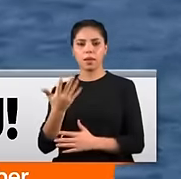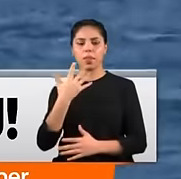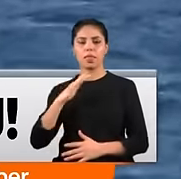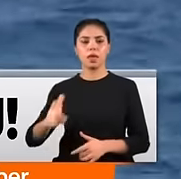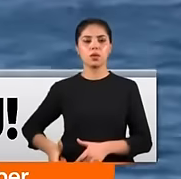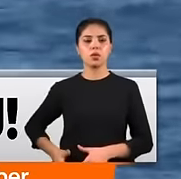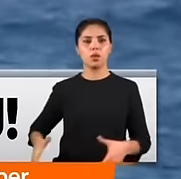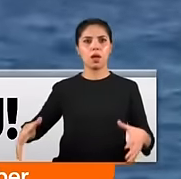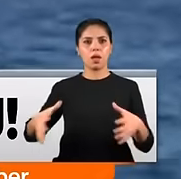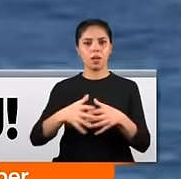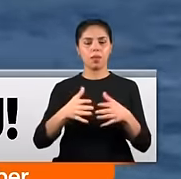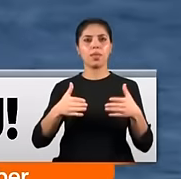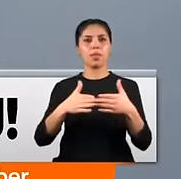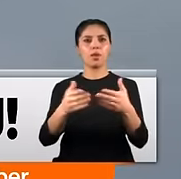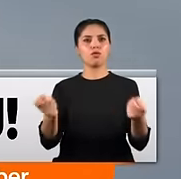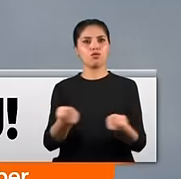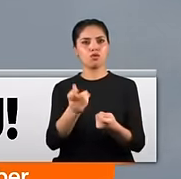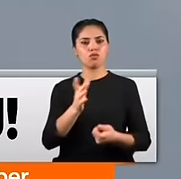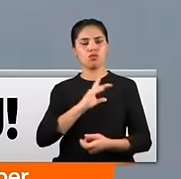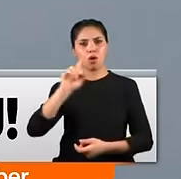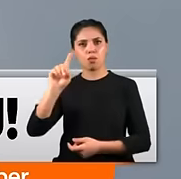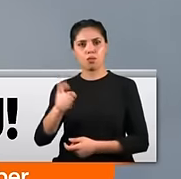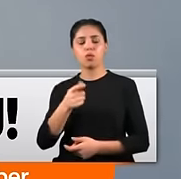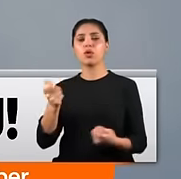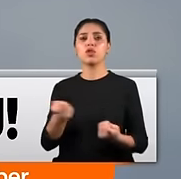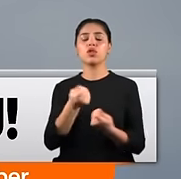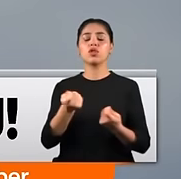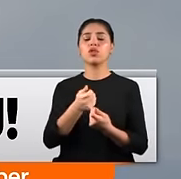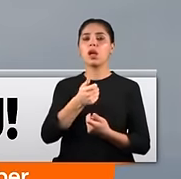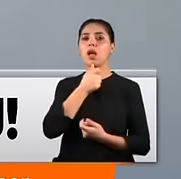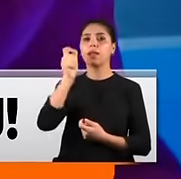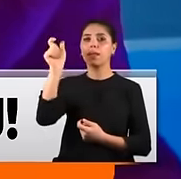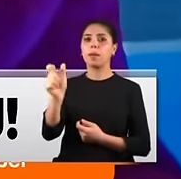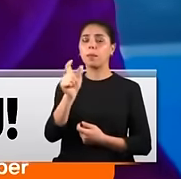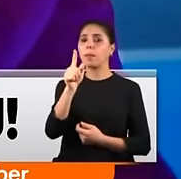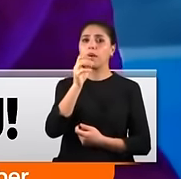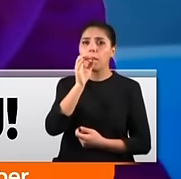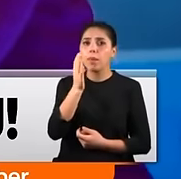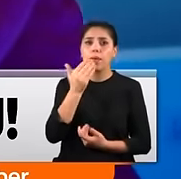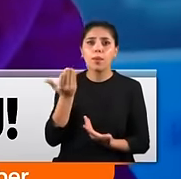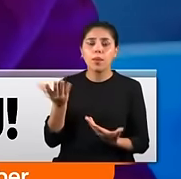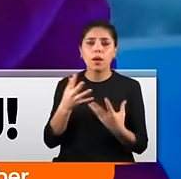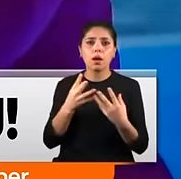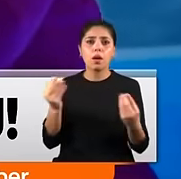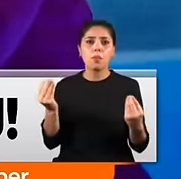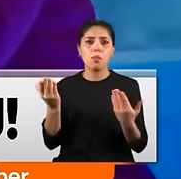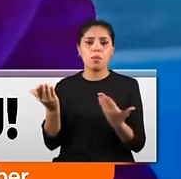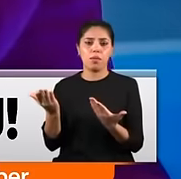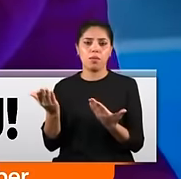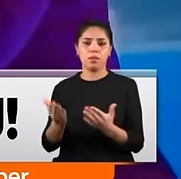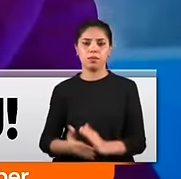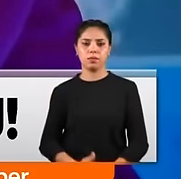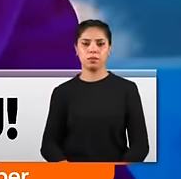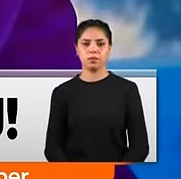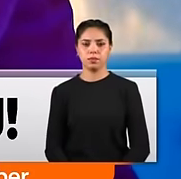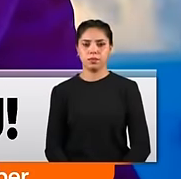güvenlik ekipleri teknesini çalışır vaziyette buldu ama iş adamından bir iz yoktu. Süreç olarak baktığımızda 25 senelik